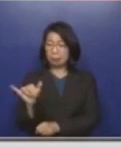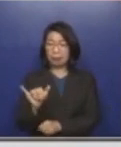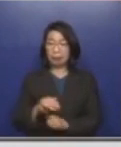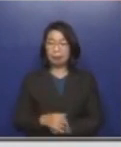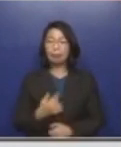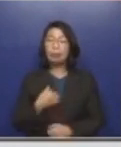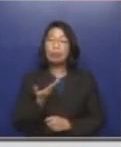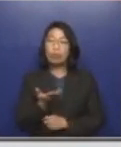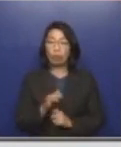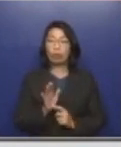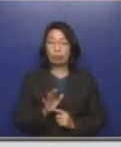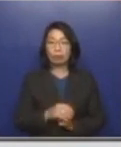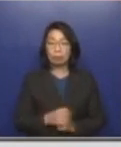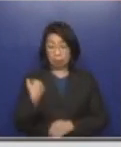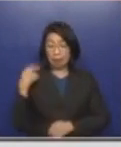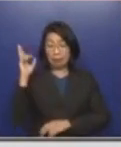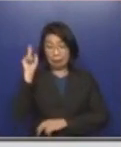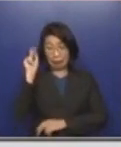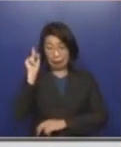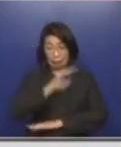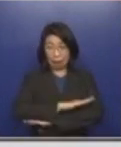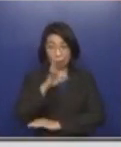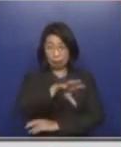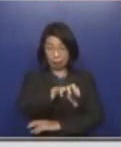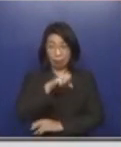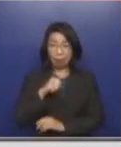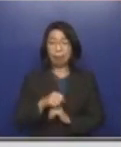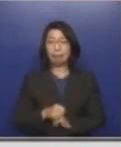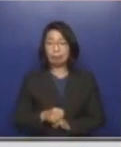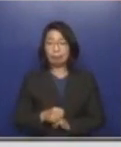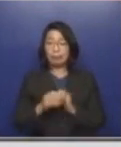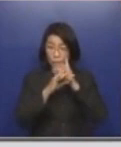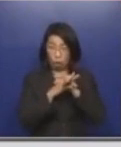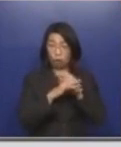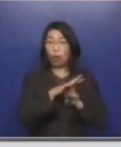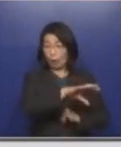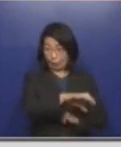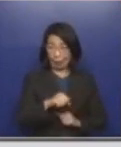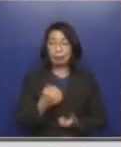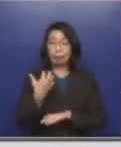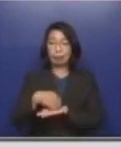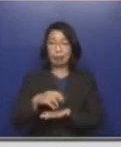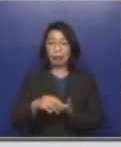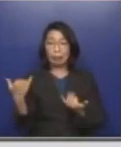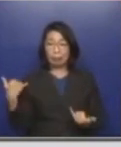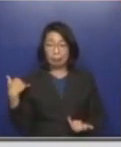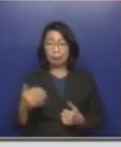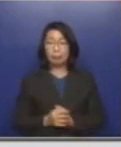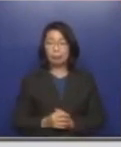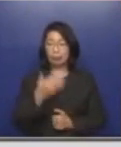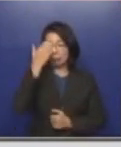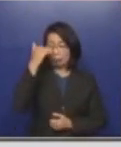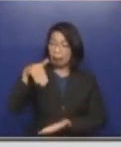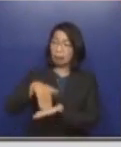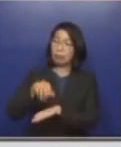ชัดๆที่ลงจากข่าวนะครับแล้วก็เป็นคนที่อยู่ในพื้นที่ระยองเขาบอกว่านี่หรือสบคอ